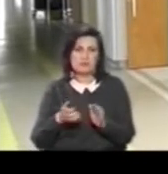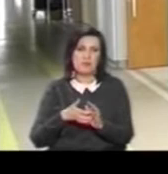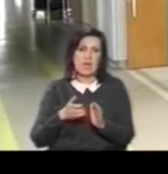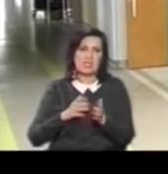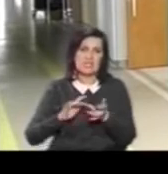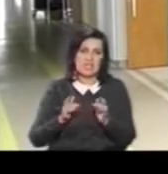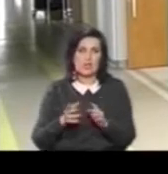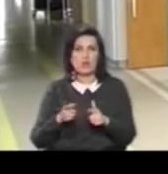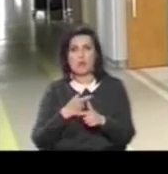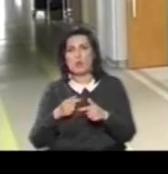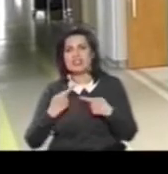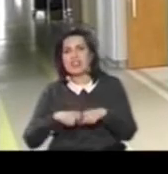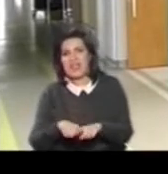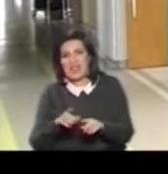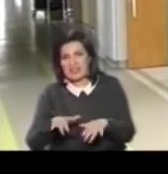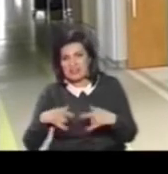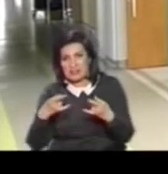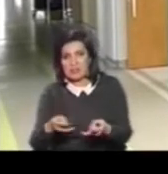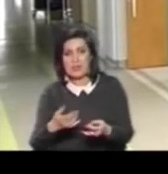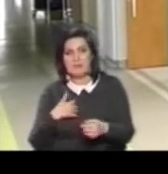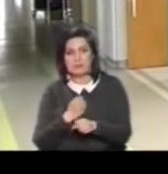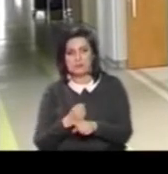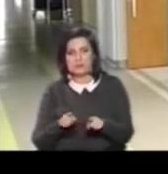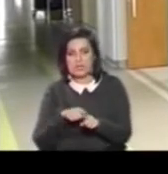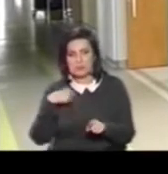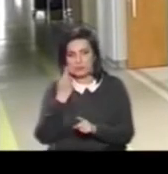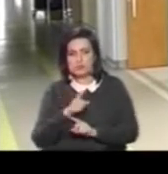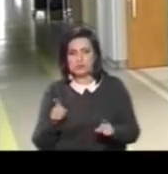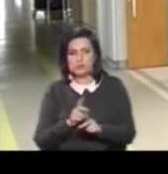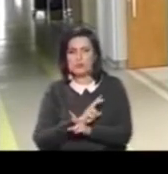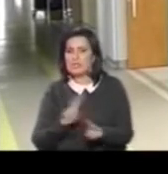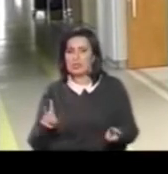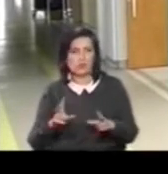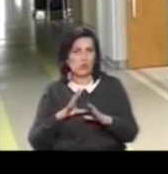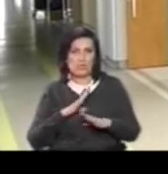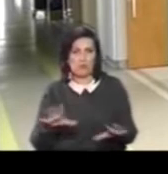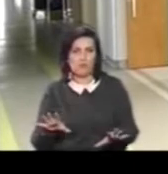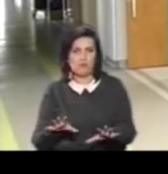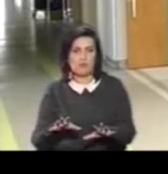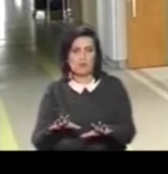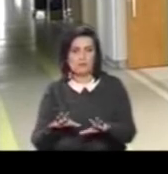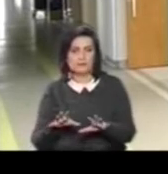якоїсь комп'ютерної техніки. Тому ми зробили таким чином, щоб ніхто не був,